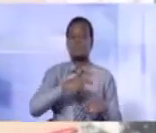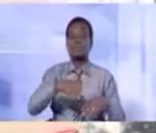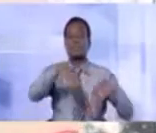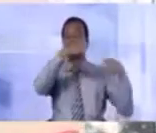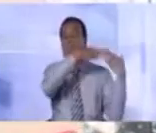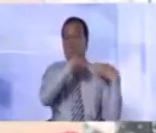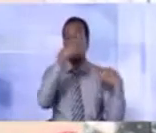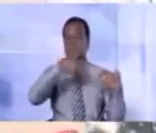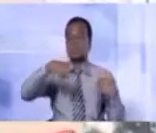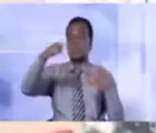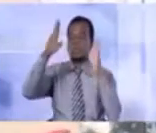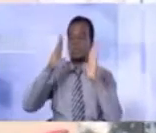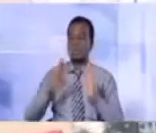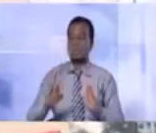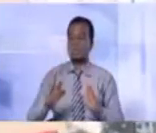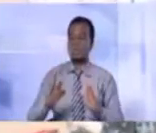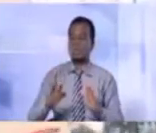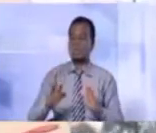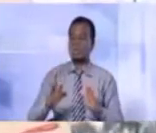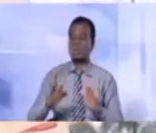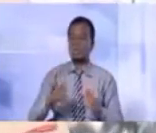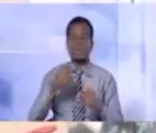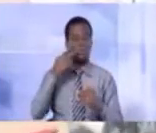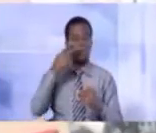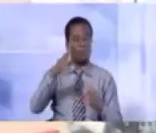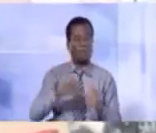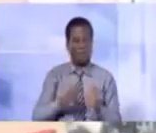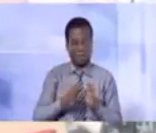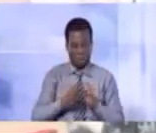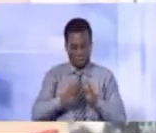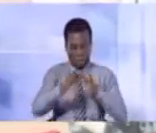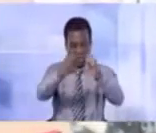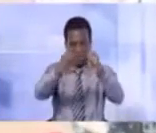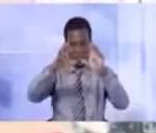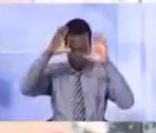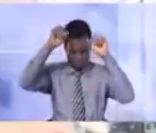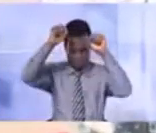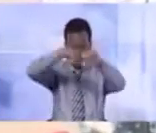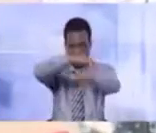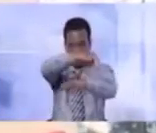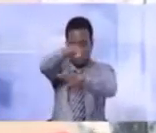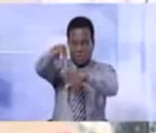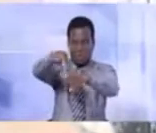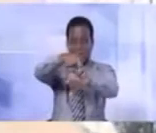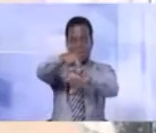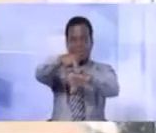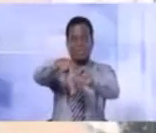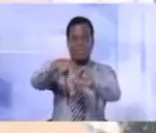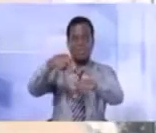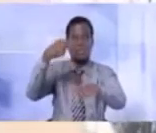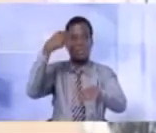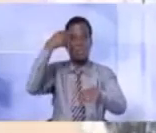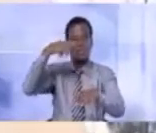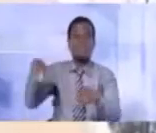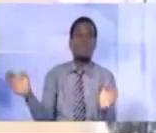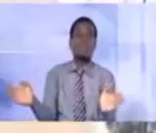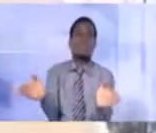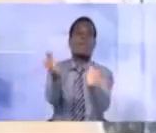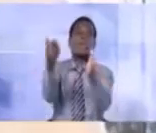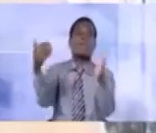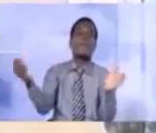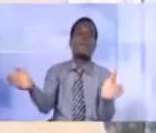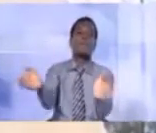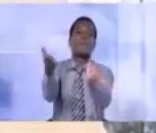religieux armijo les efforts du président de la république en vue d'encourager